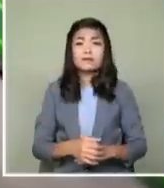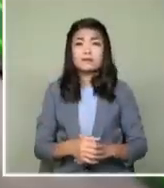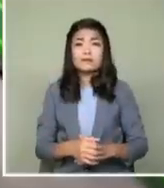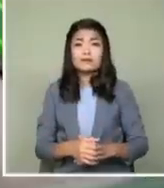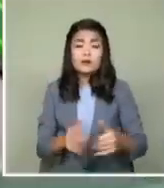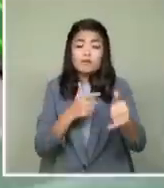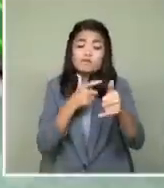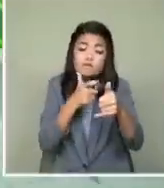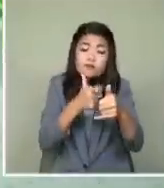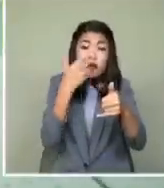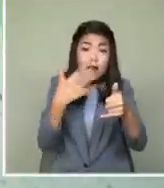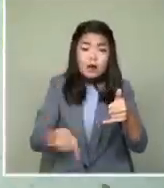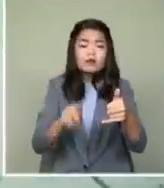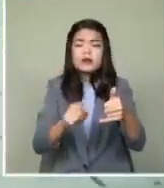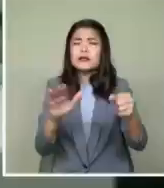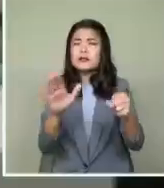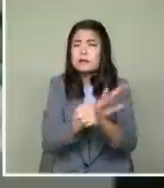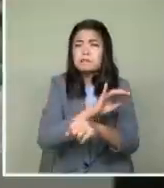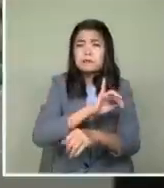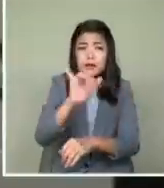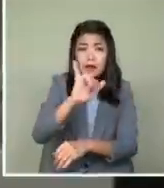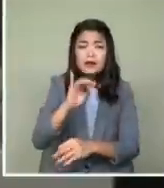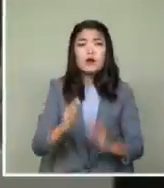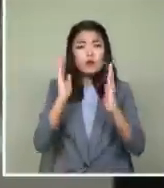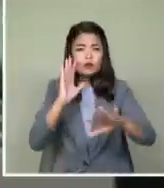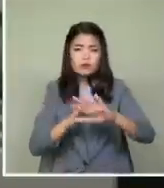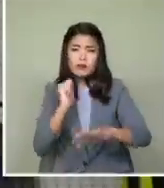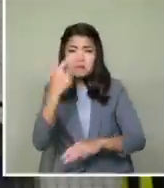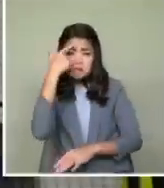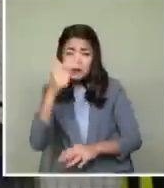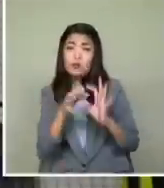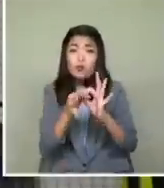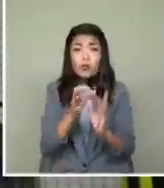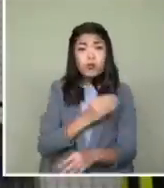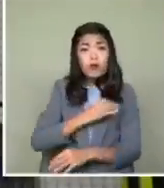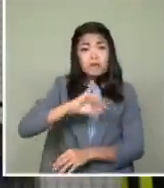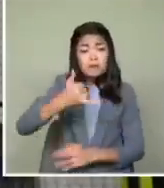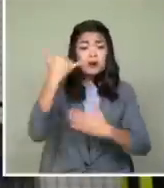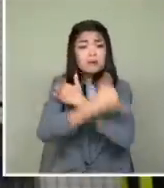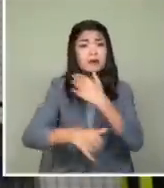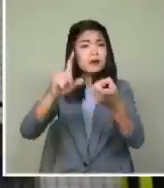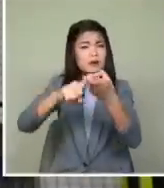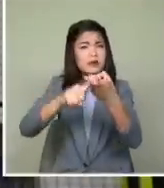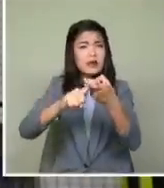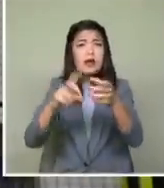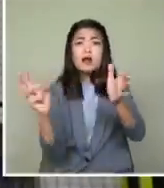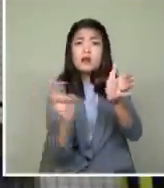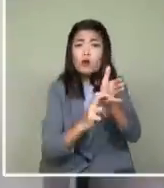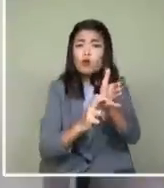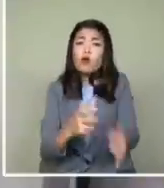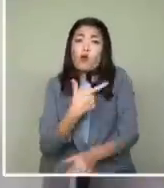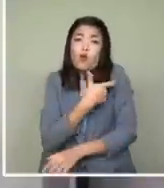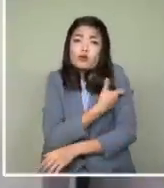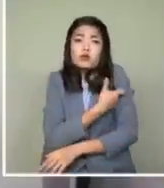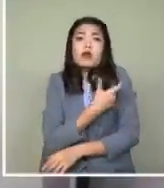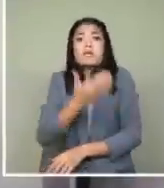คซีนอย่างสมบูรณ์นะคะซึ่งก็สร้างความวิตกกังวลในหมู่ผู้เชี่ยวชาญว่ารัสเซียเนี่ยอาจอนุมัติการใช้วัคซีนตัวนี้เร็วเกิน